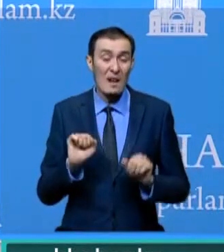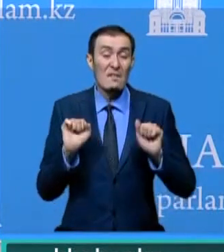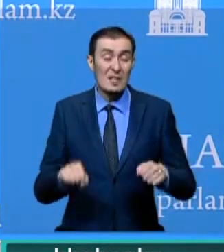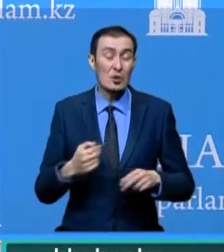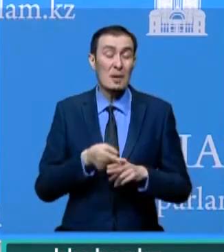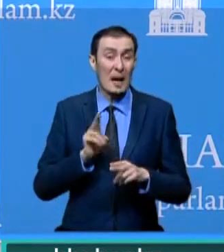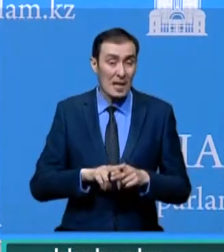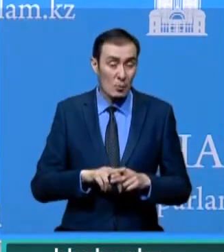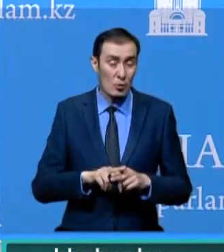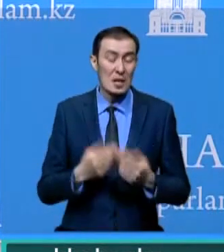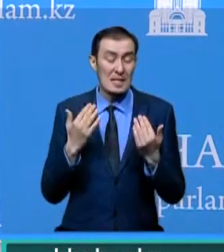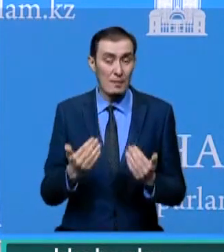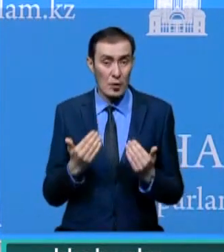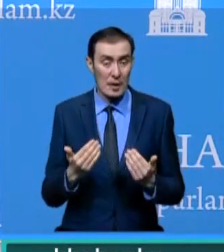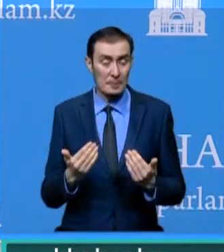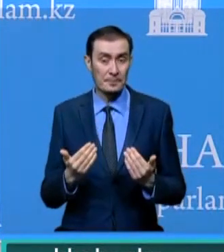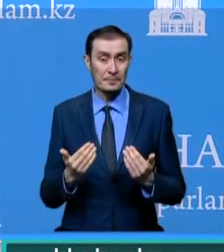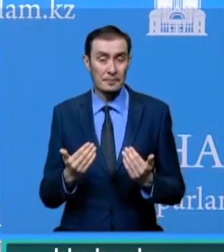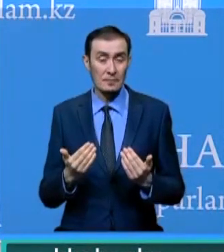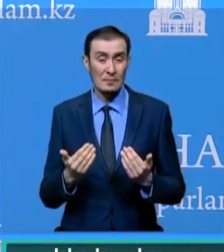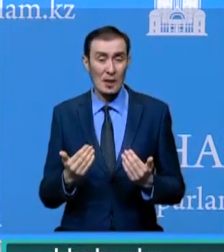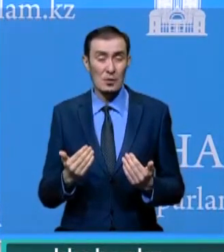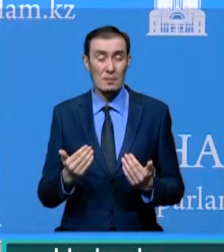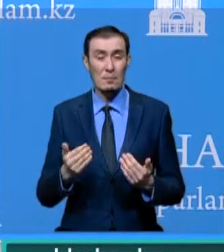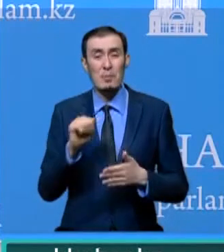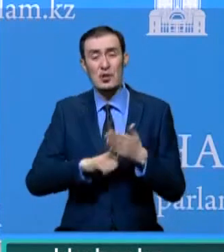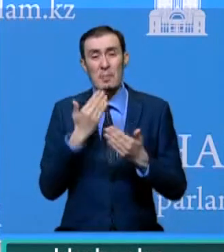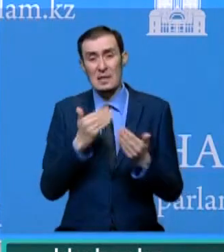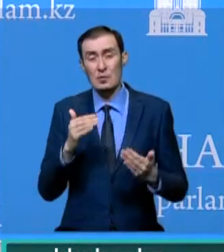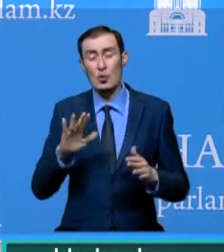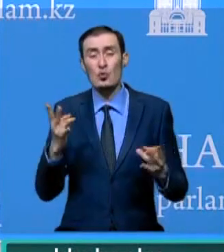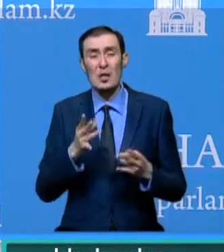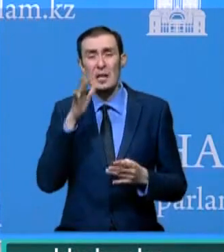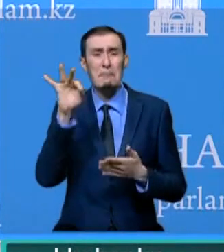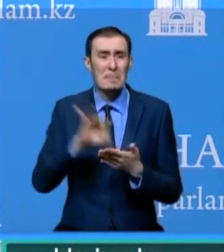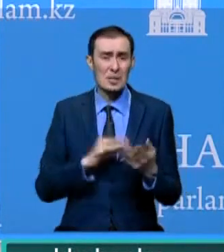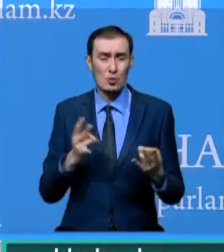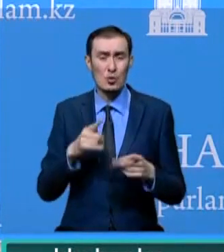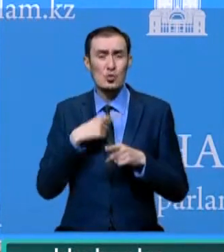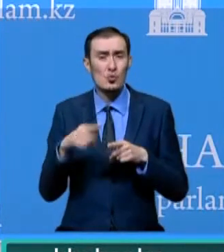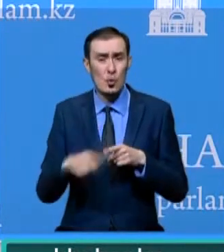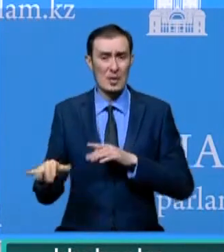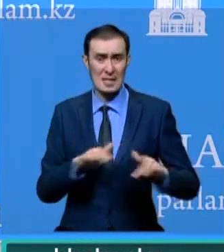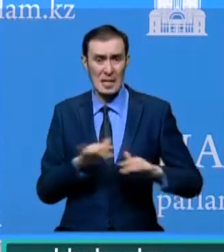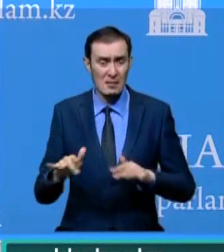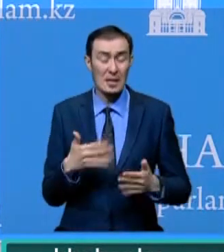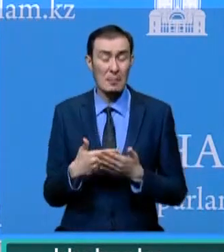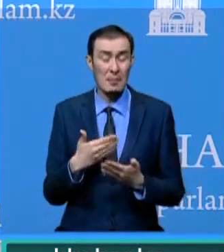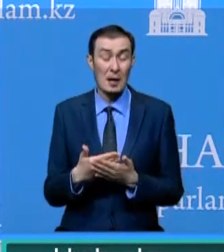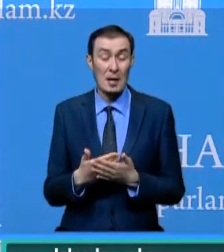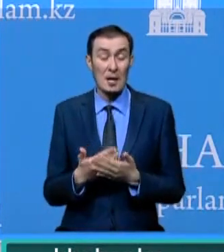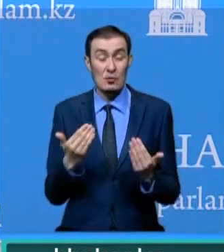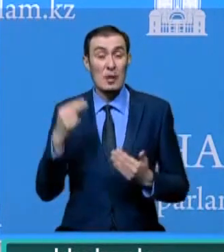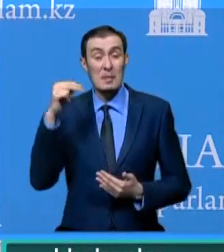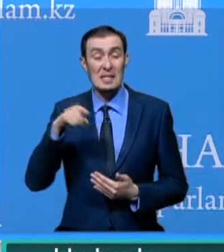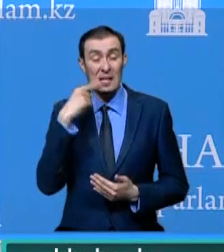с этой целью сегодня в свете последних событий, когда необходимо очень быстро, ускоренно действовать, да, и когда президент сегодня